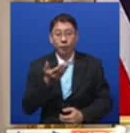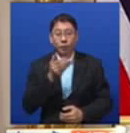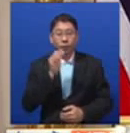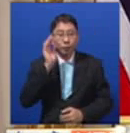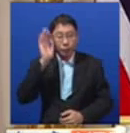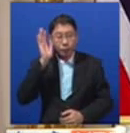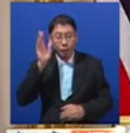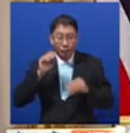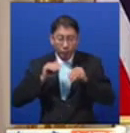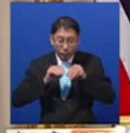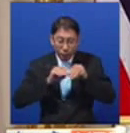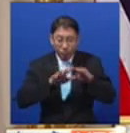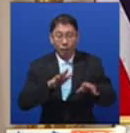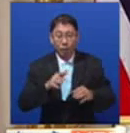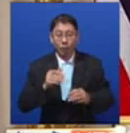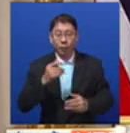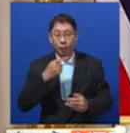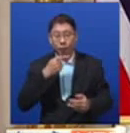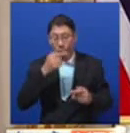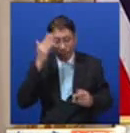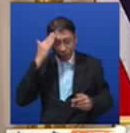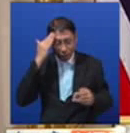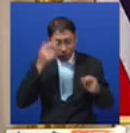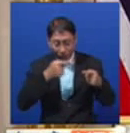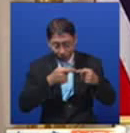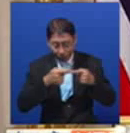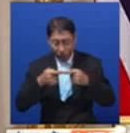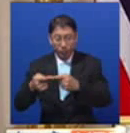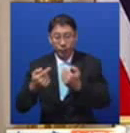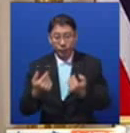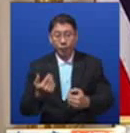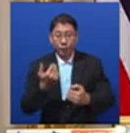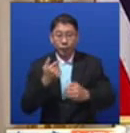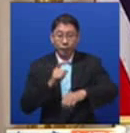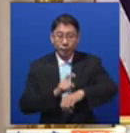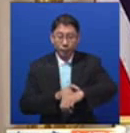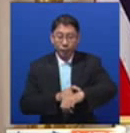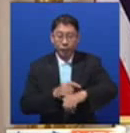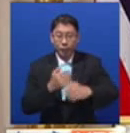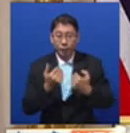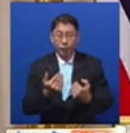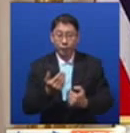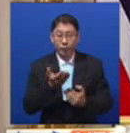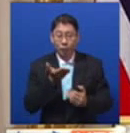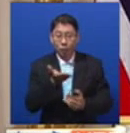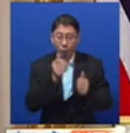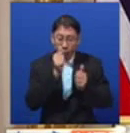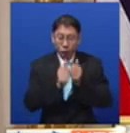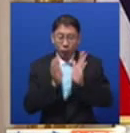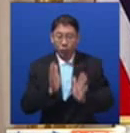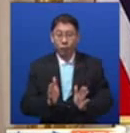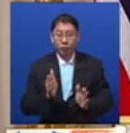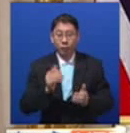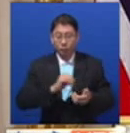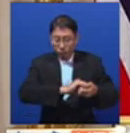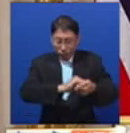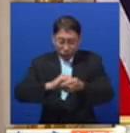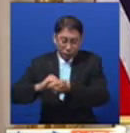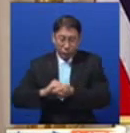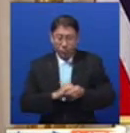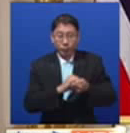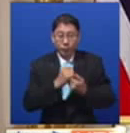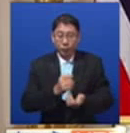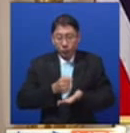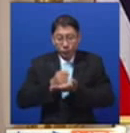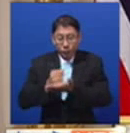งข้อมูลข่าวสารให้ทราบอย่างต่อเนื่องในช่วงเวลานี้ขอให้ทุกคนทุกภาคส่วนร่วมแรงร่วมใจกัน